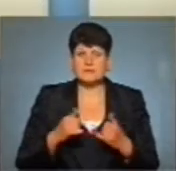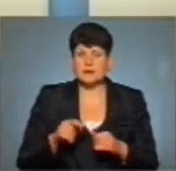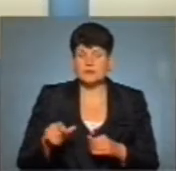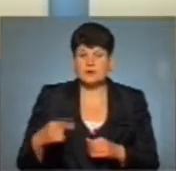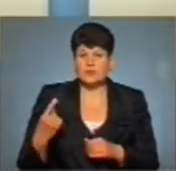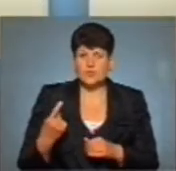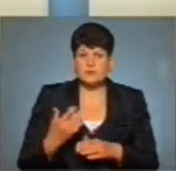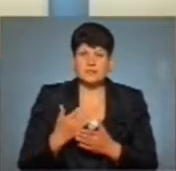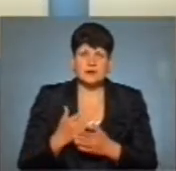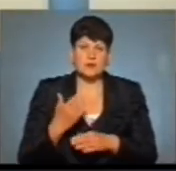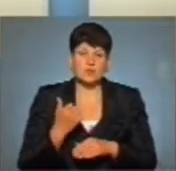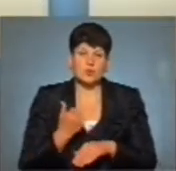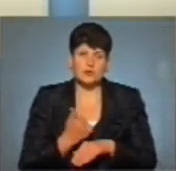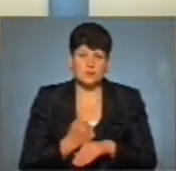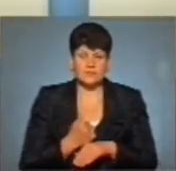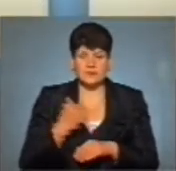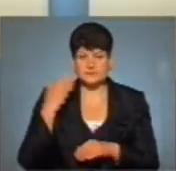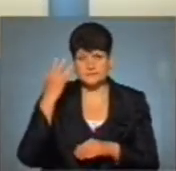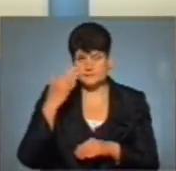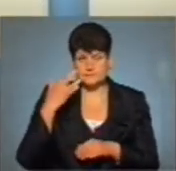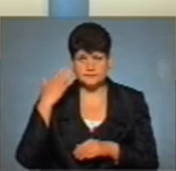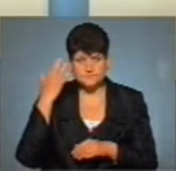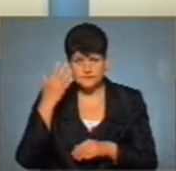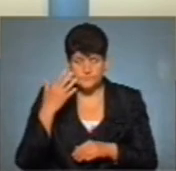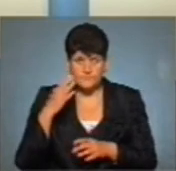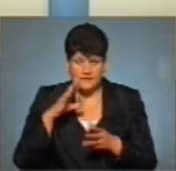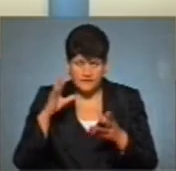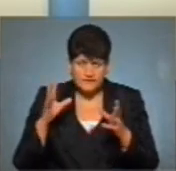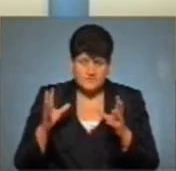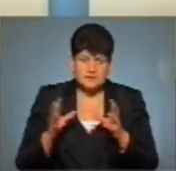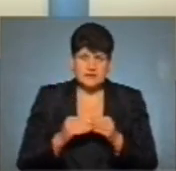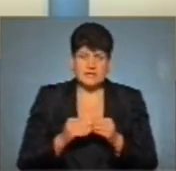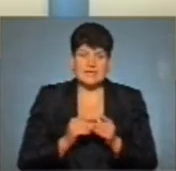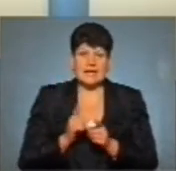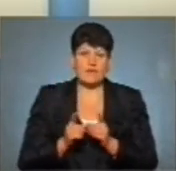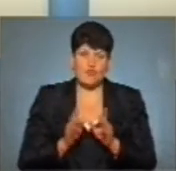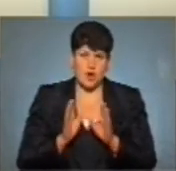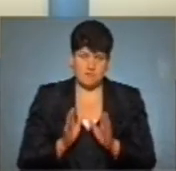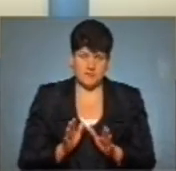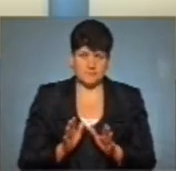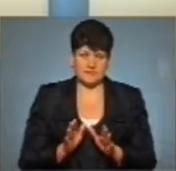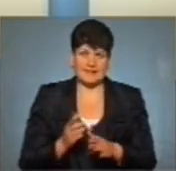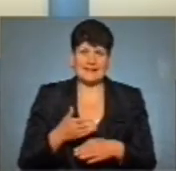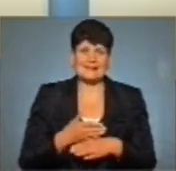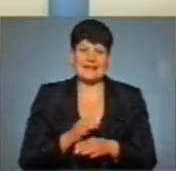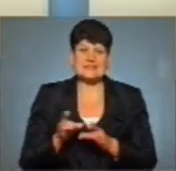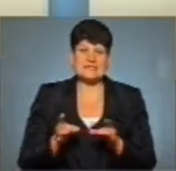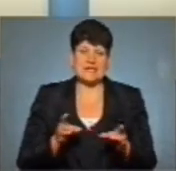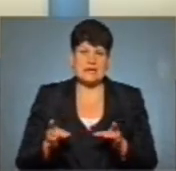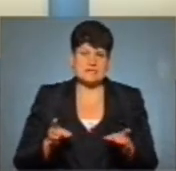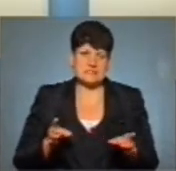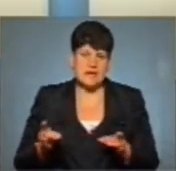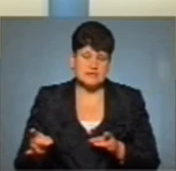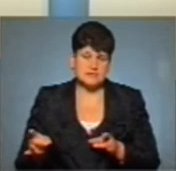взагалі, основна така філософія, концепція, взагалі, це реформування децентралізації, реформування органів